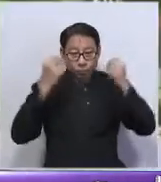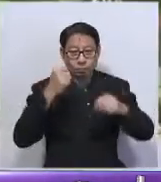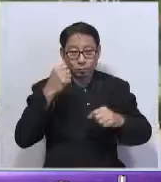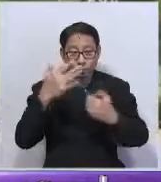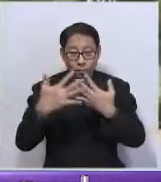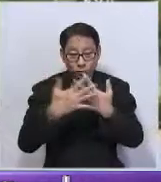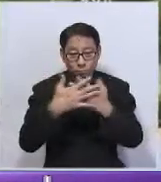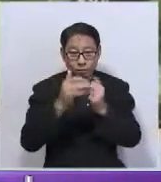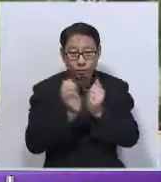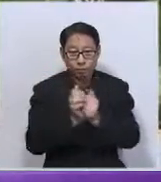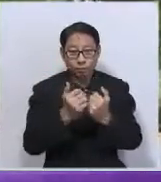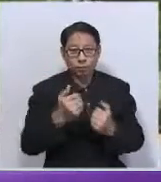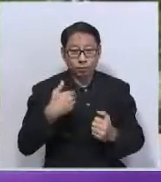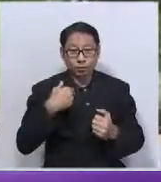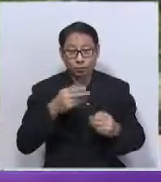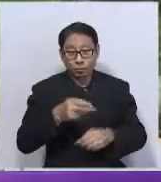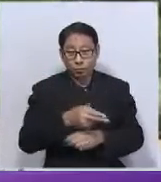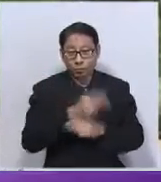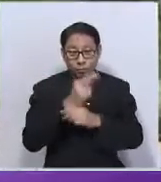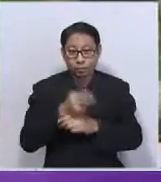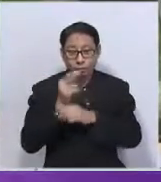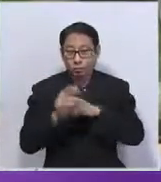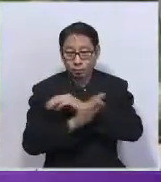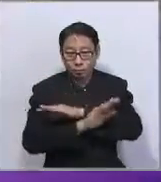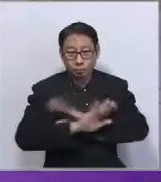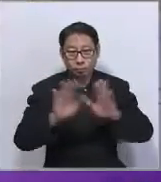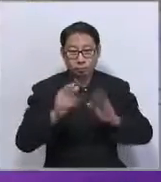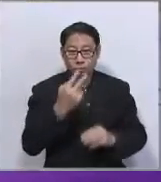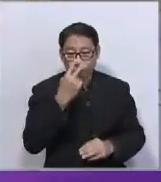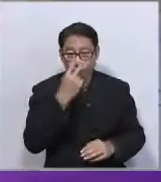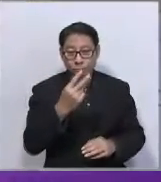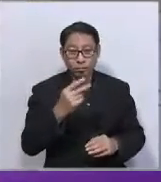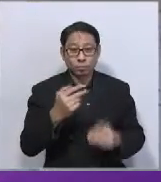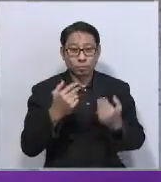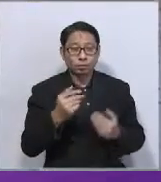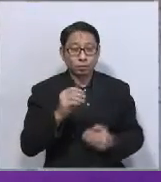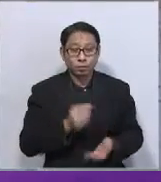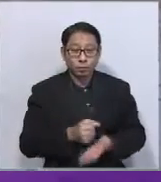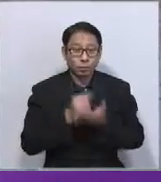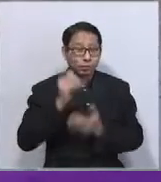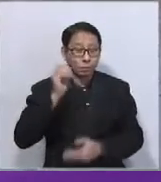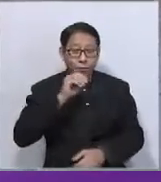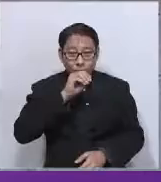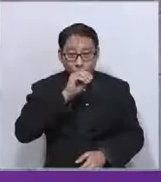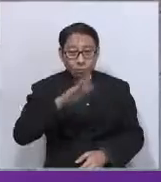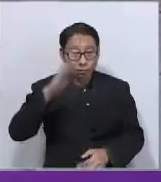คดีโดยไม่ใช้ความรุนแรงขอให้ประชาชนที่เห็นเบาะแสช่วยแจ้งข้อมูลกับเจ้าหน้า